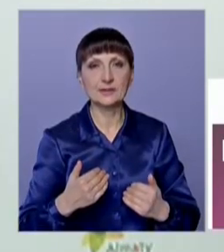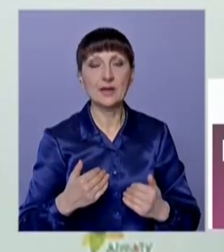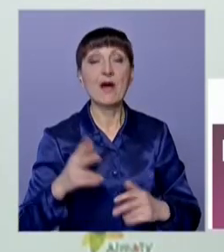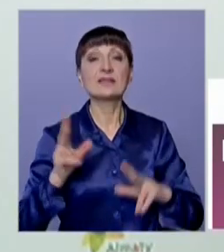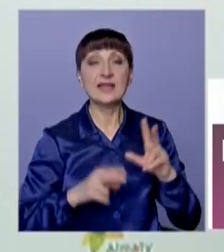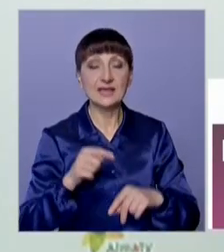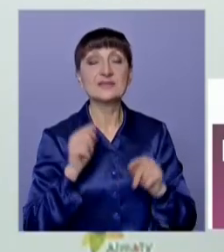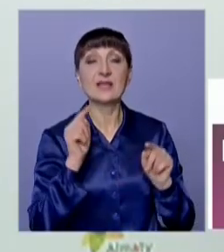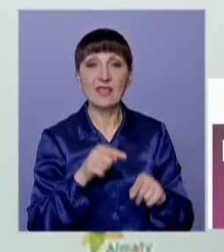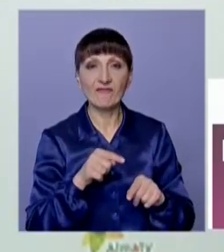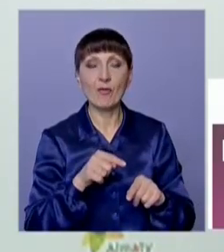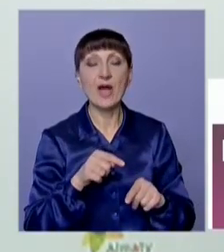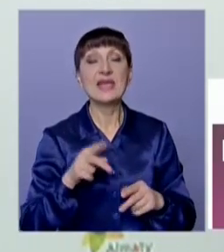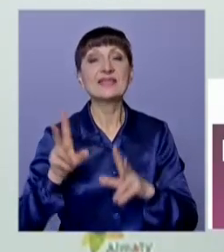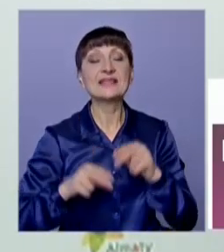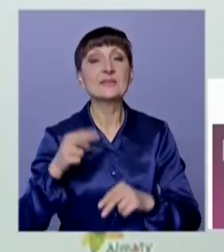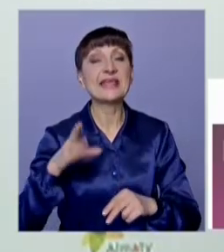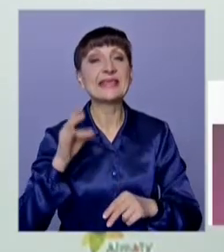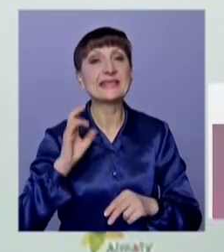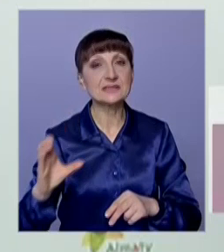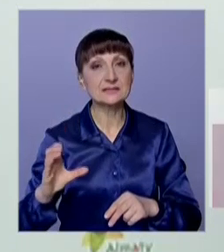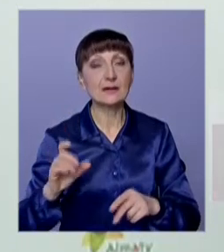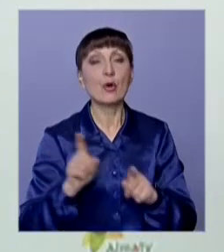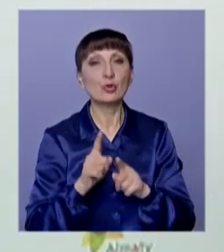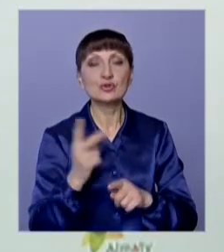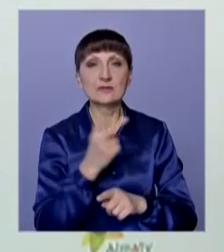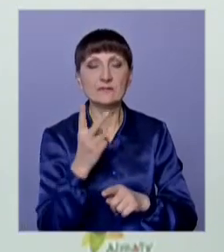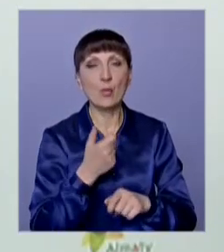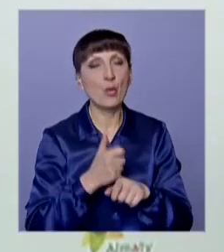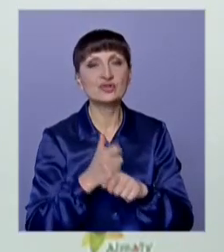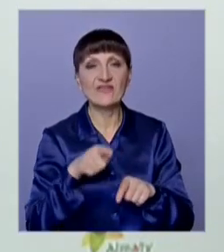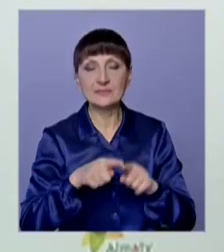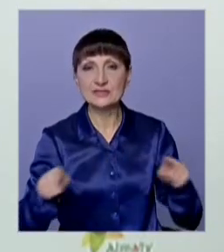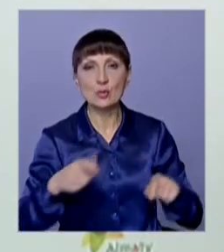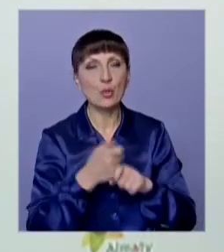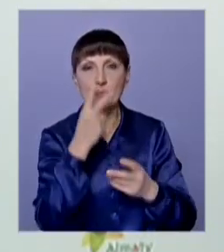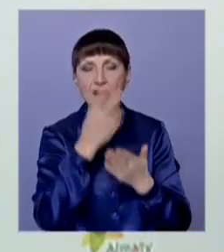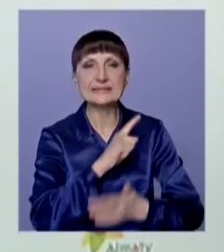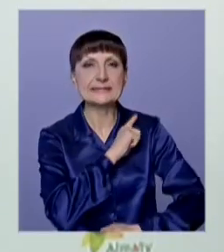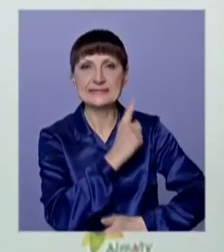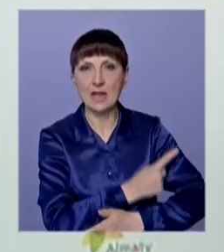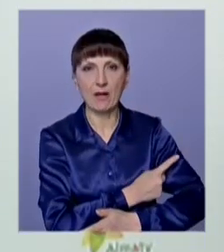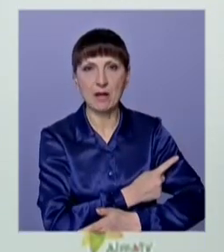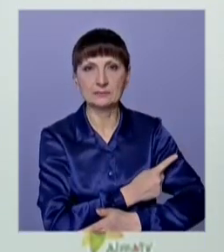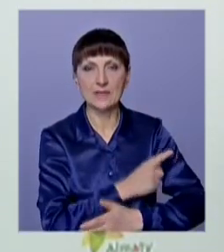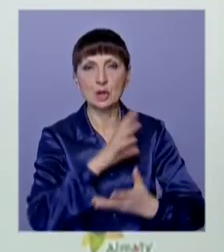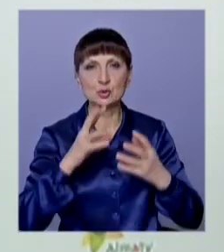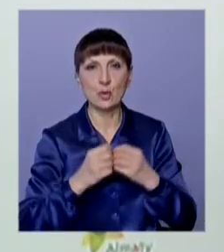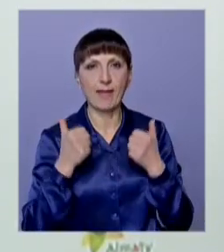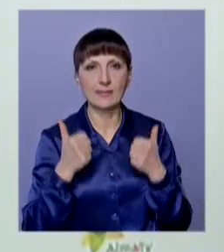Надеемся на него, надеемся на Дениса. Они в мире показали себе в этом сезоне очень сильные